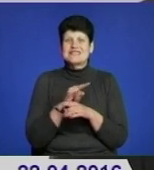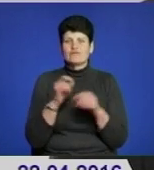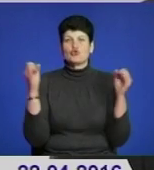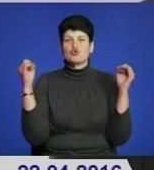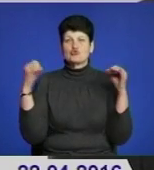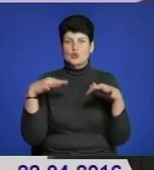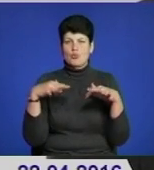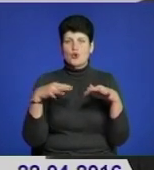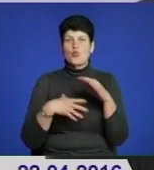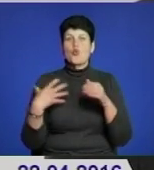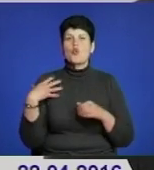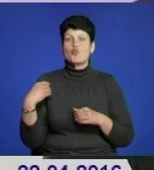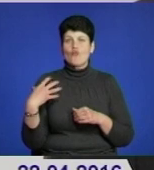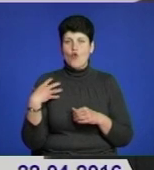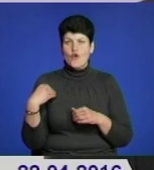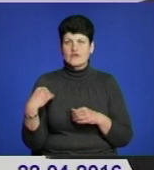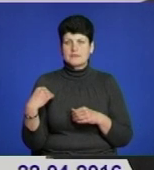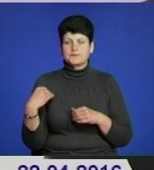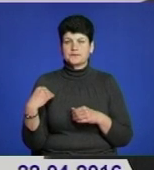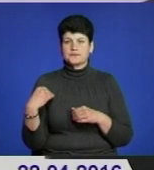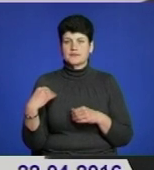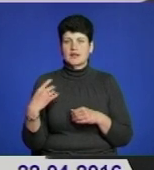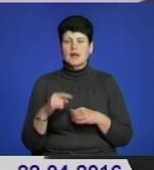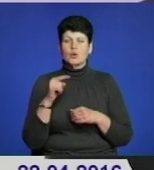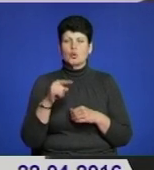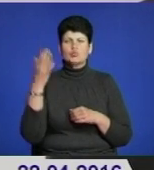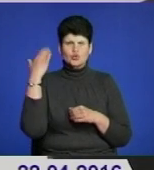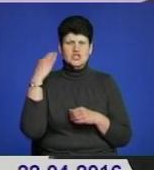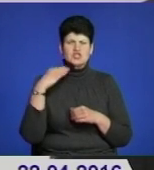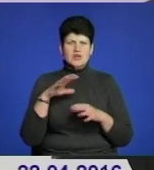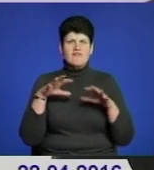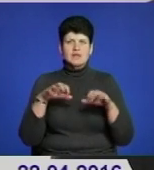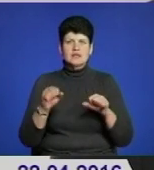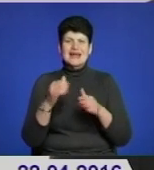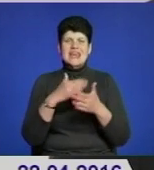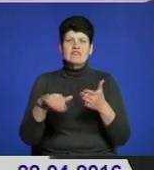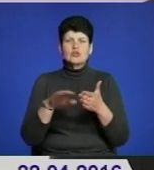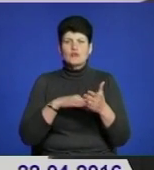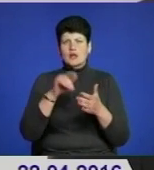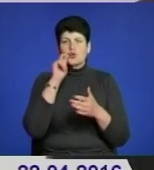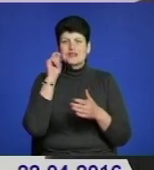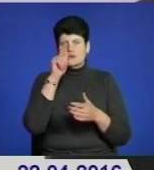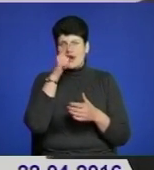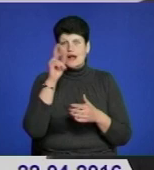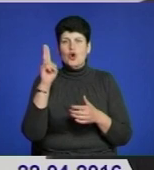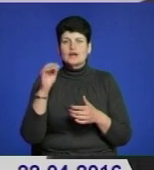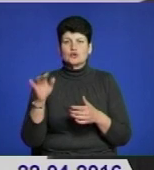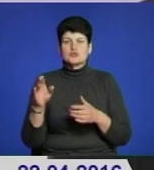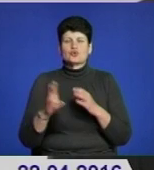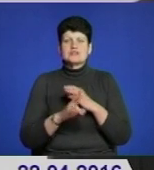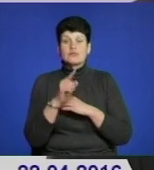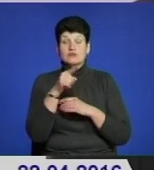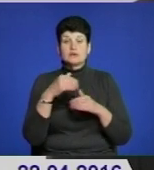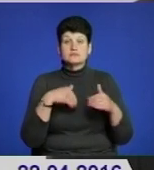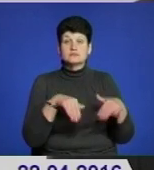Львові, на якому тодішня радянська влада ліквідувала українську греко-католицьку церкву. Вона пішла в